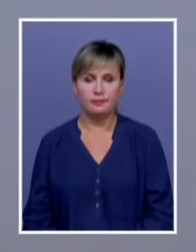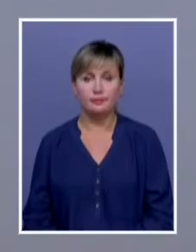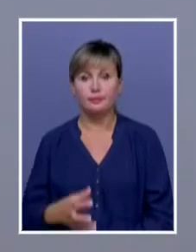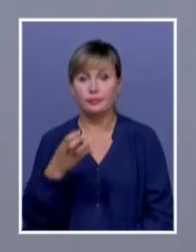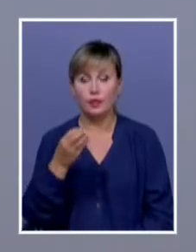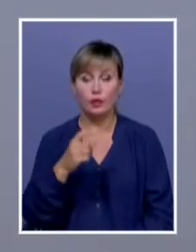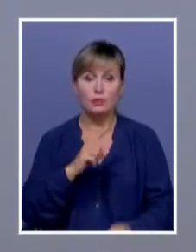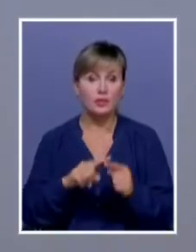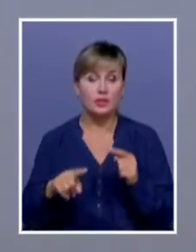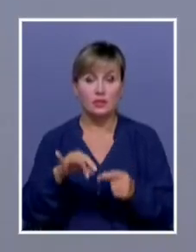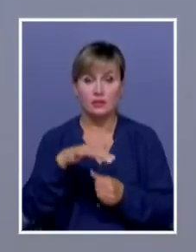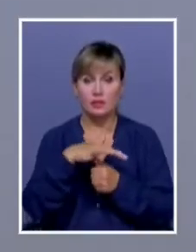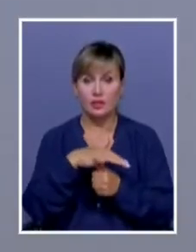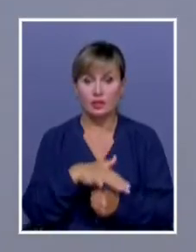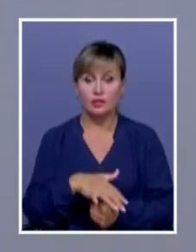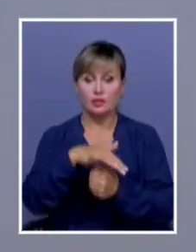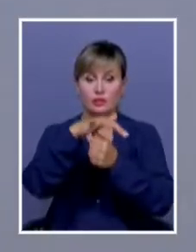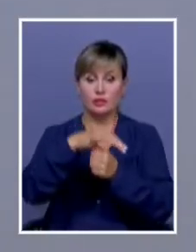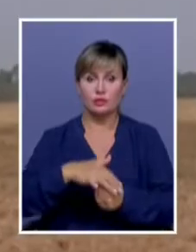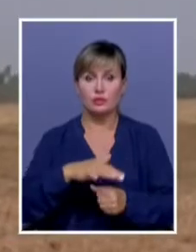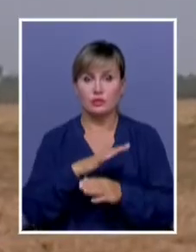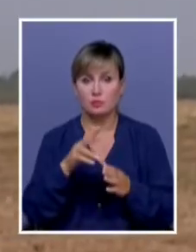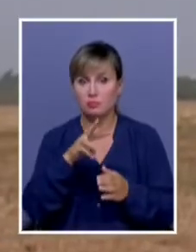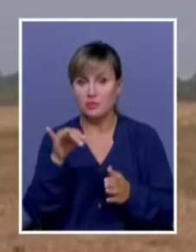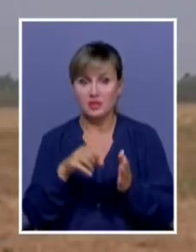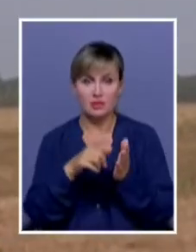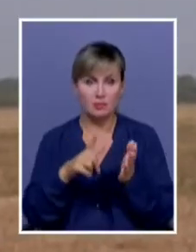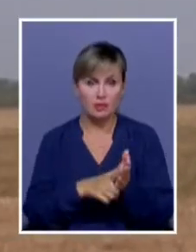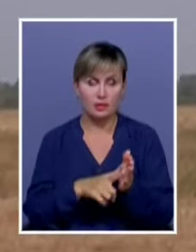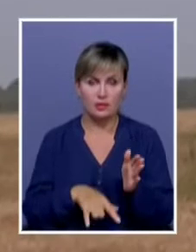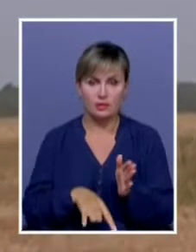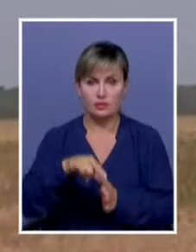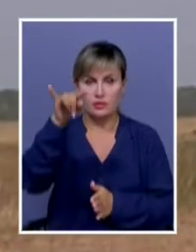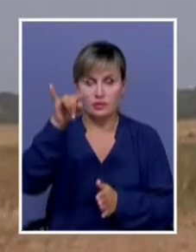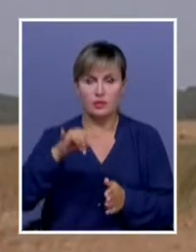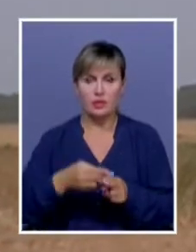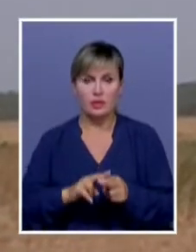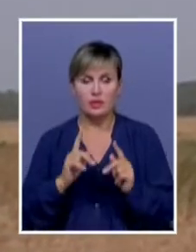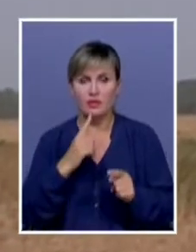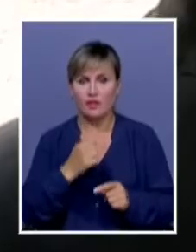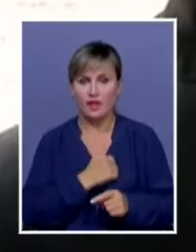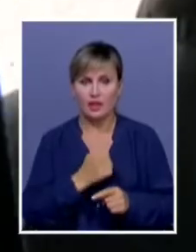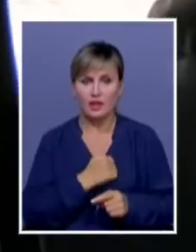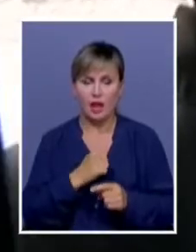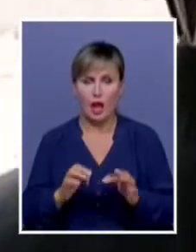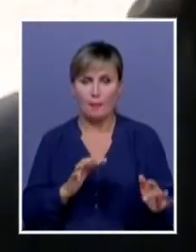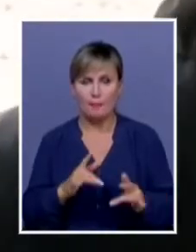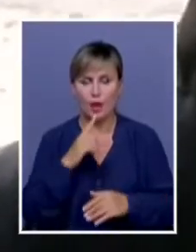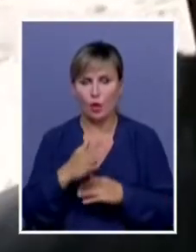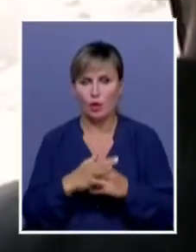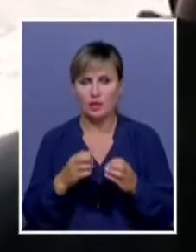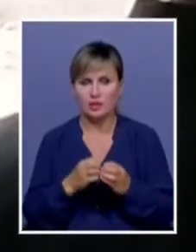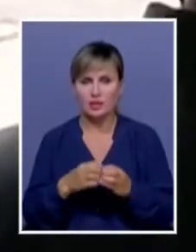Еще мгновение, и воздушно-транспортный вертолет Ми-17 устремляется в небо. Согласно легенде военно-тактической операции, около